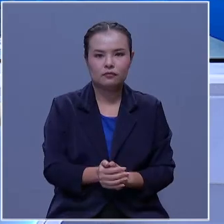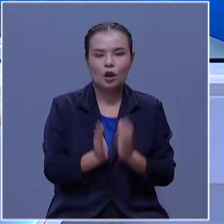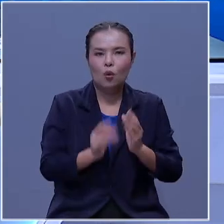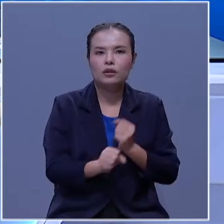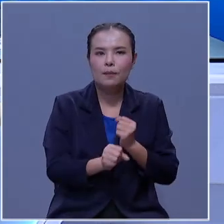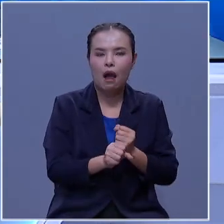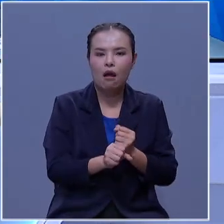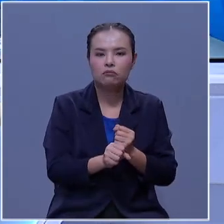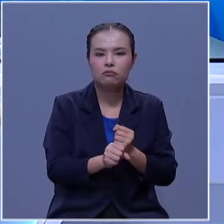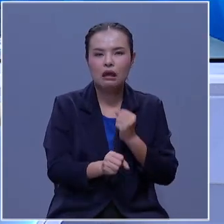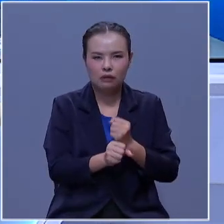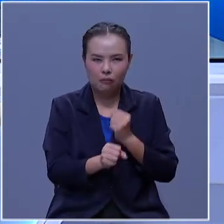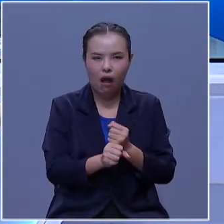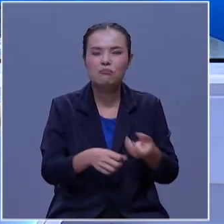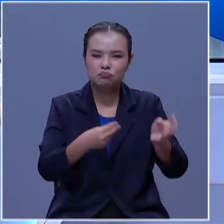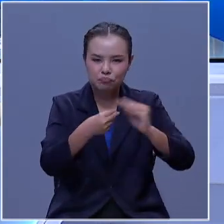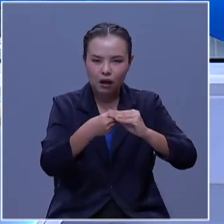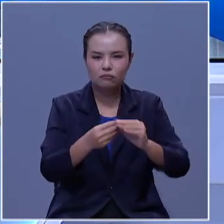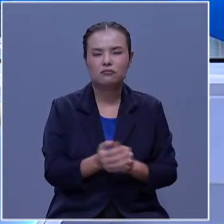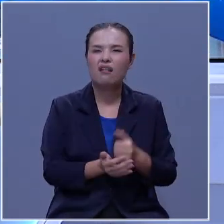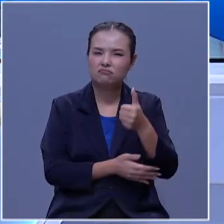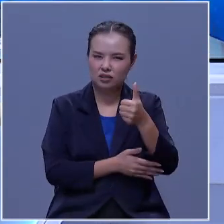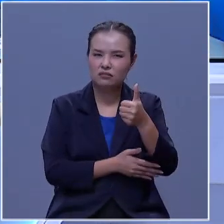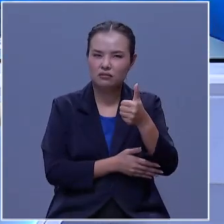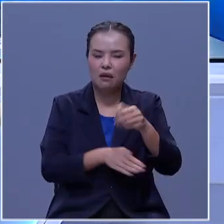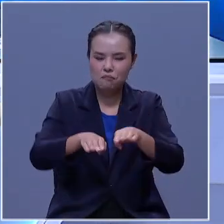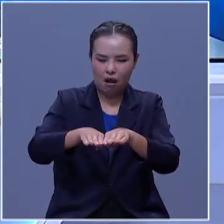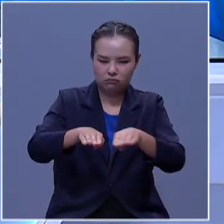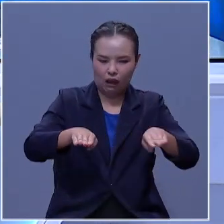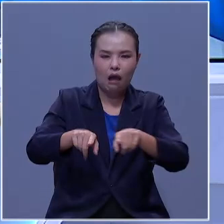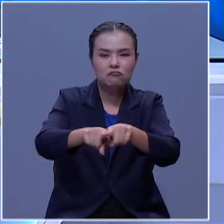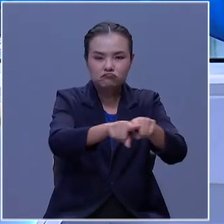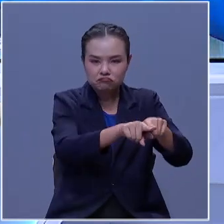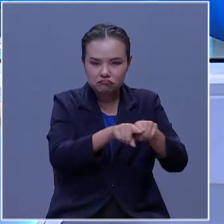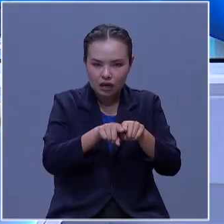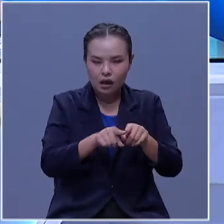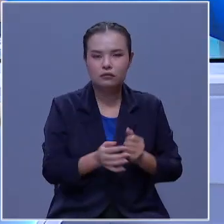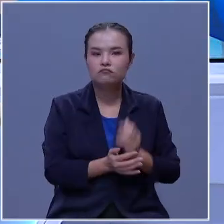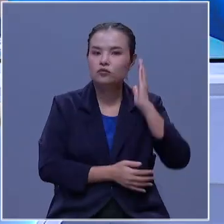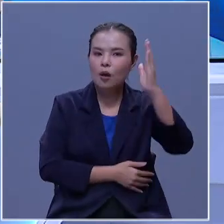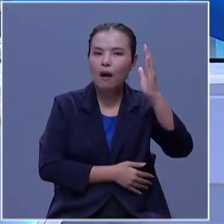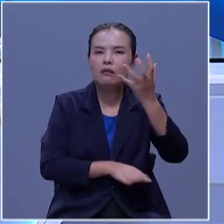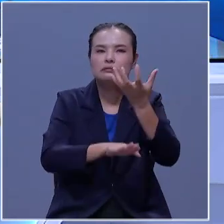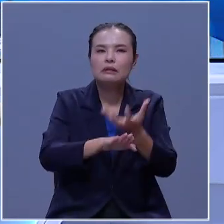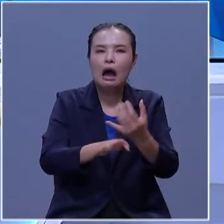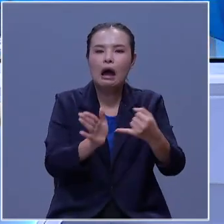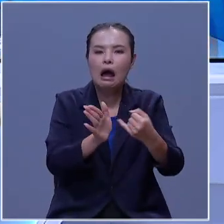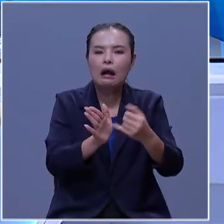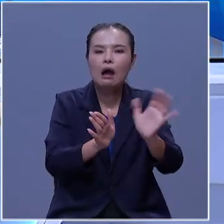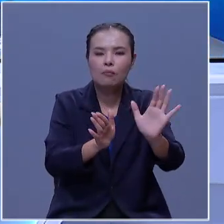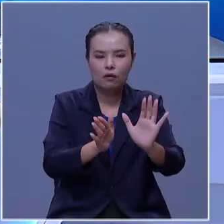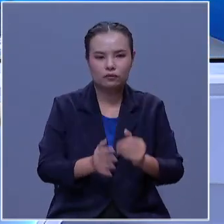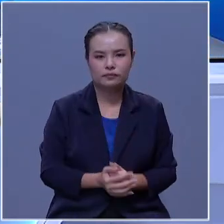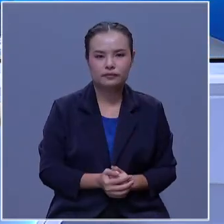เพิ่มหน่อยแต่ก็ดีอ่ะจะได้เป็นมาตรฐานแล้วหลังจากนี้คือ จะไม่ได้ขนกันง่ายๆอย่างนี้ต่อไป